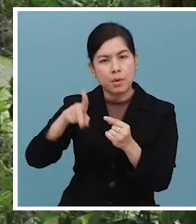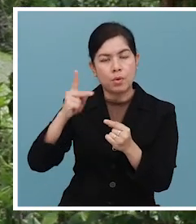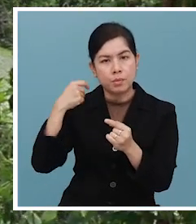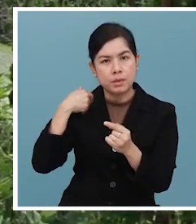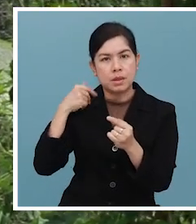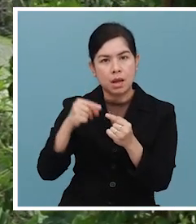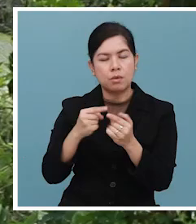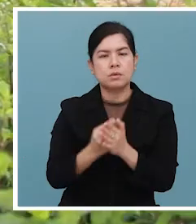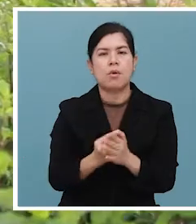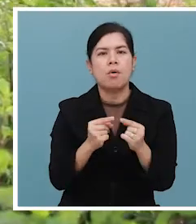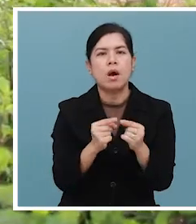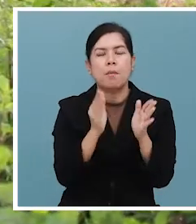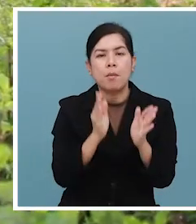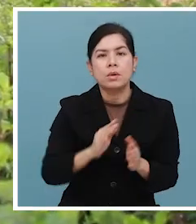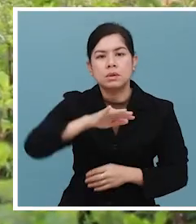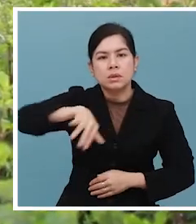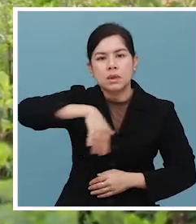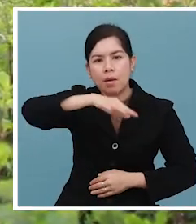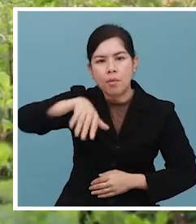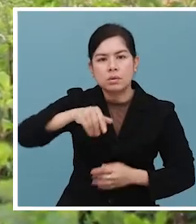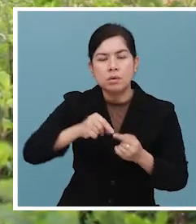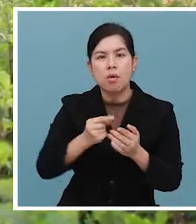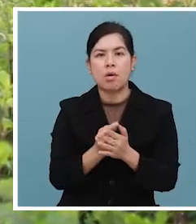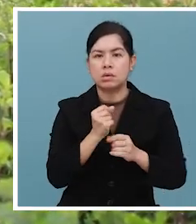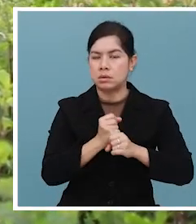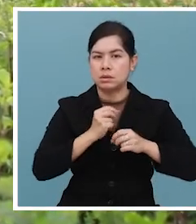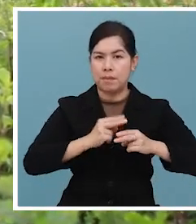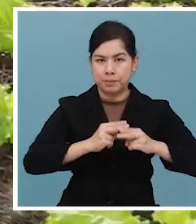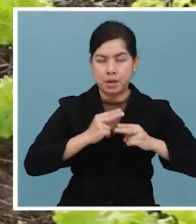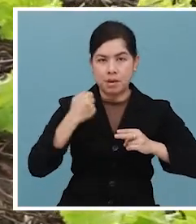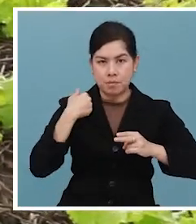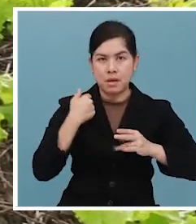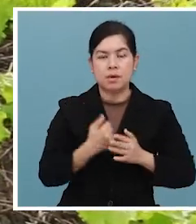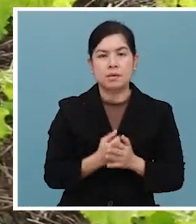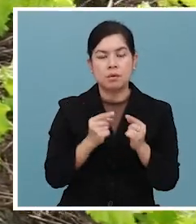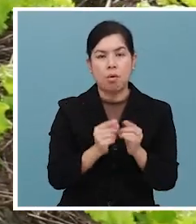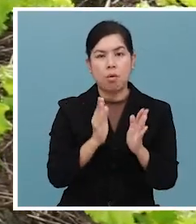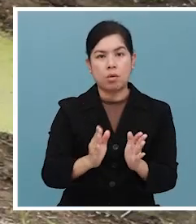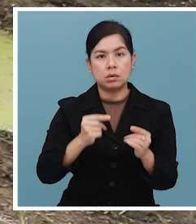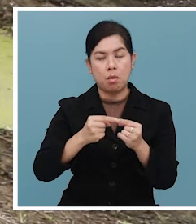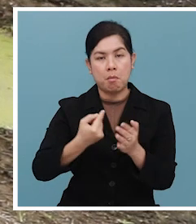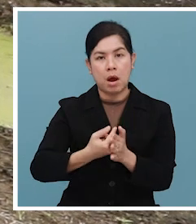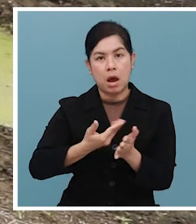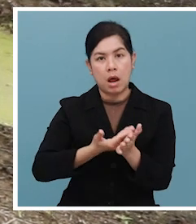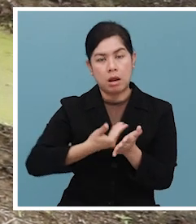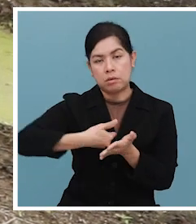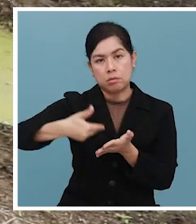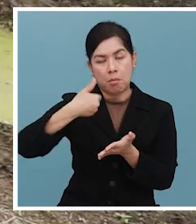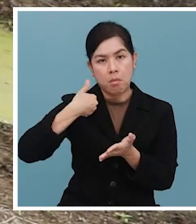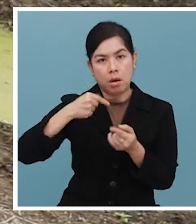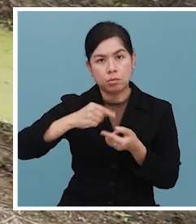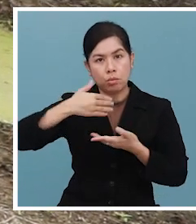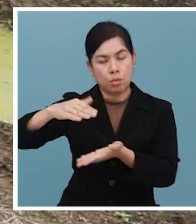นเวียนกันทุกคนจะต้องไปตลาดกันเองทำเองขายเองบางคนก็เข้าวิ่งเข้ามาซื้อเราเอง ที่มาเห็นชัดๆแบบว่าโอ้โ